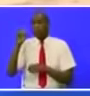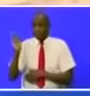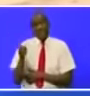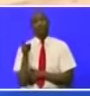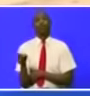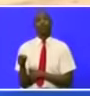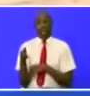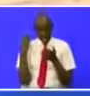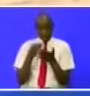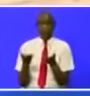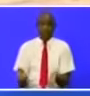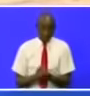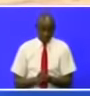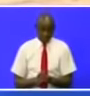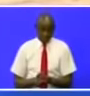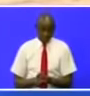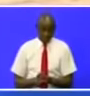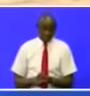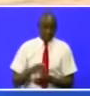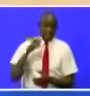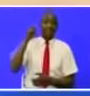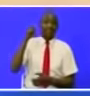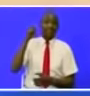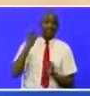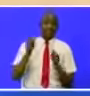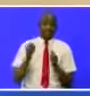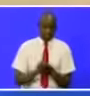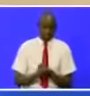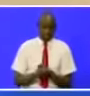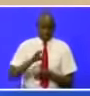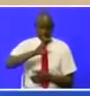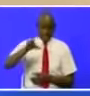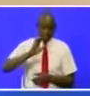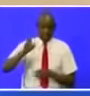2008. Victor Ogalle, KTN News, kaunti ya Kisumu.